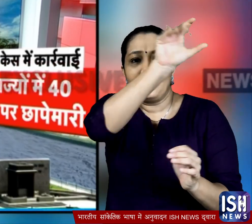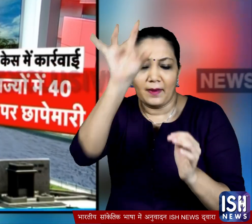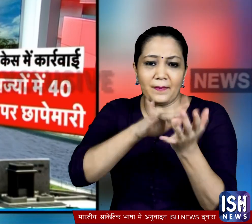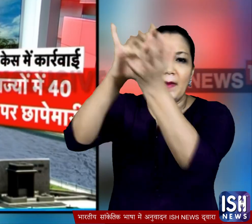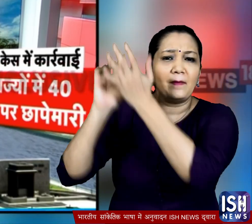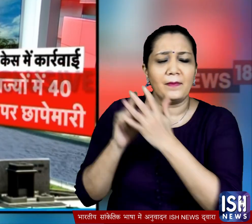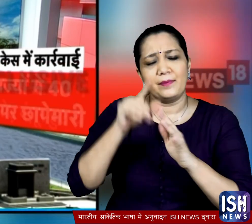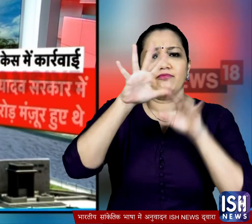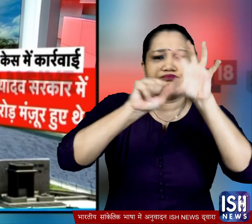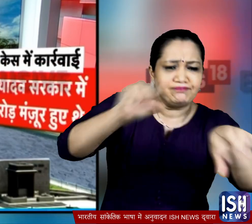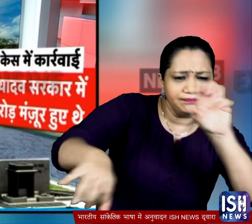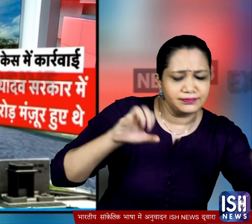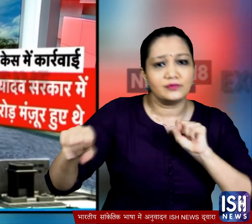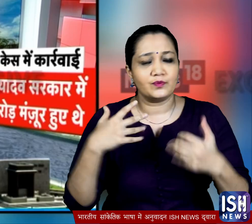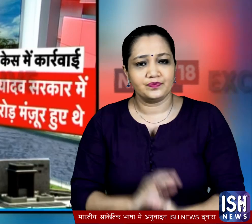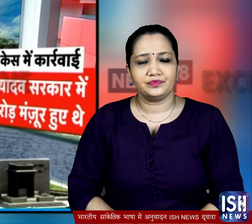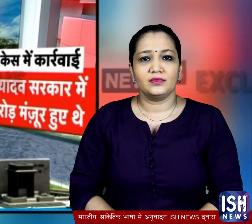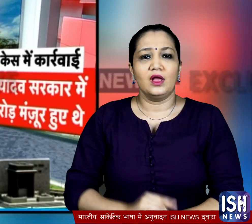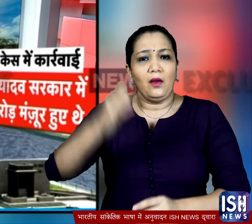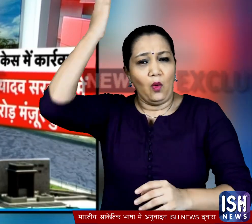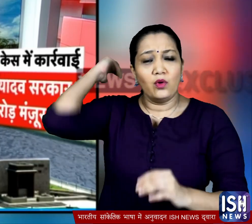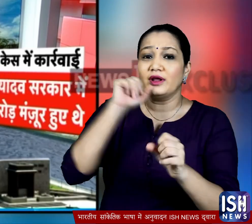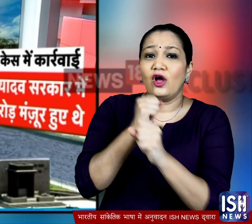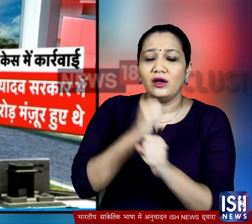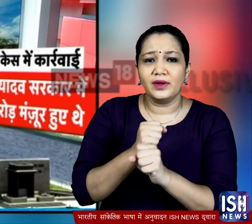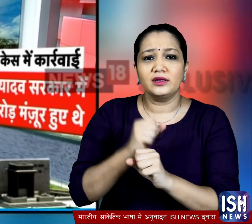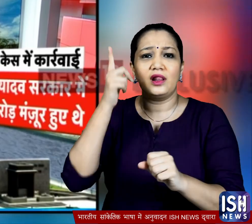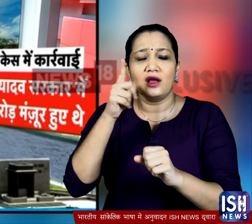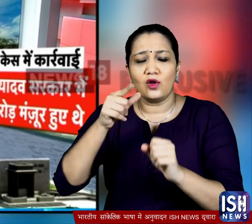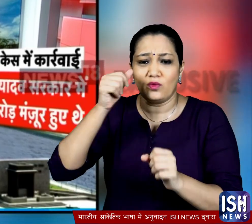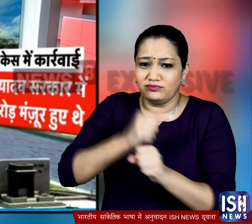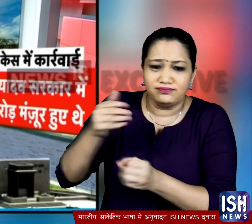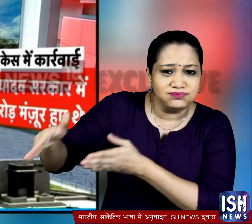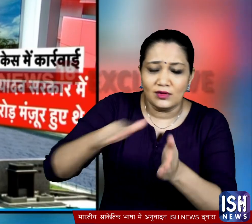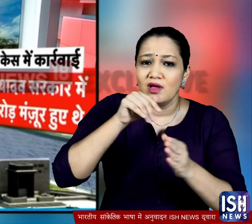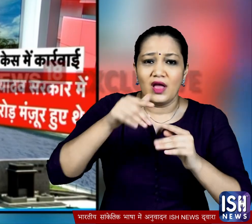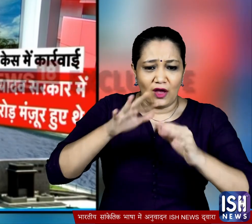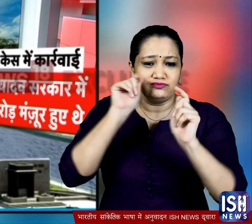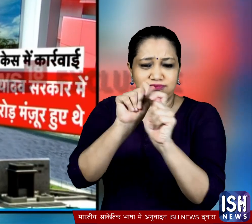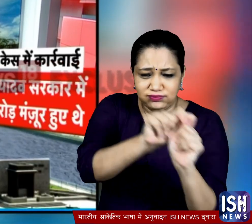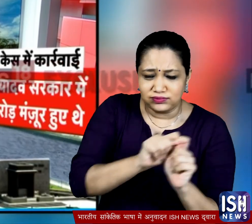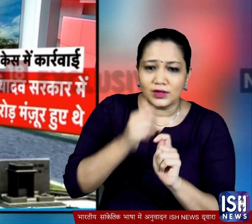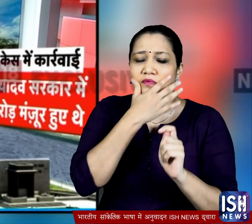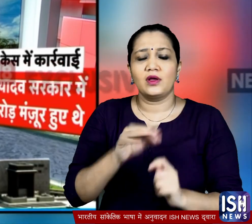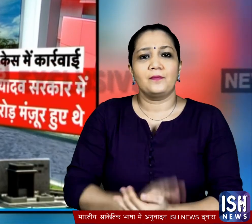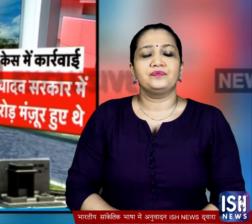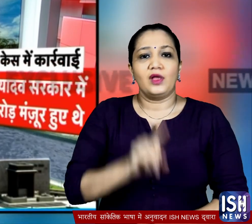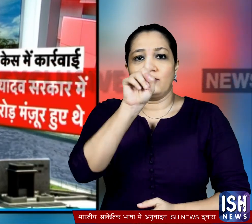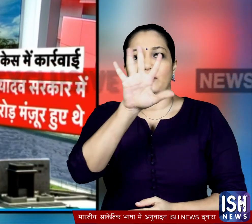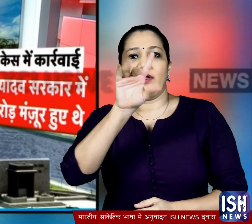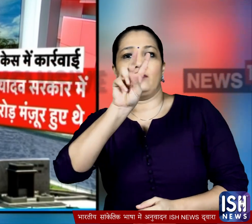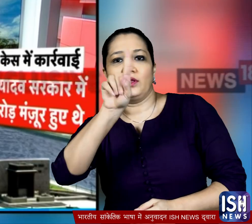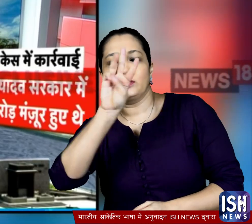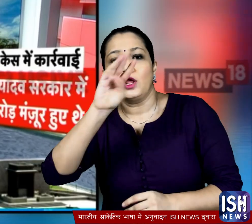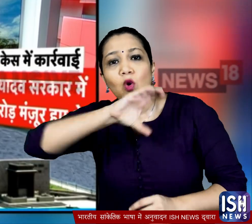पर छापा मारा गया। आरोप है कि राज्य की पिछली अखिलेश यादव सरकार में लखनऊ में गोमती नदी के रिवर फ्रंट को बनाने के लिए 1513 करोड़